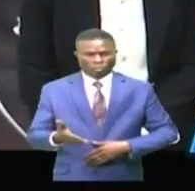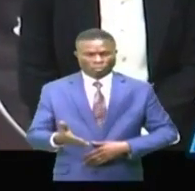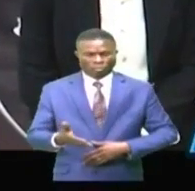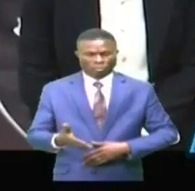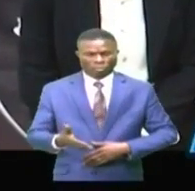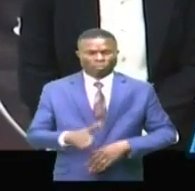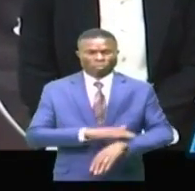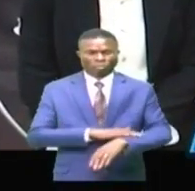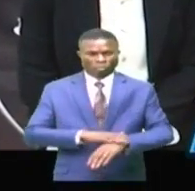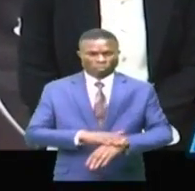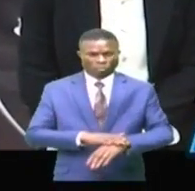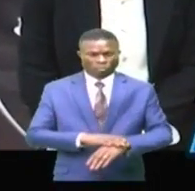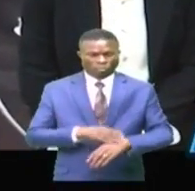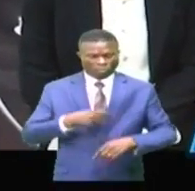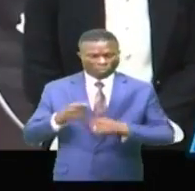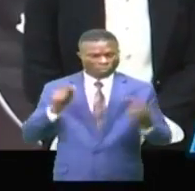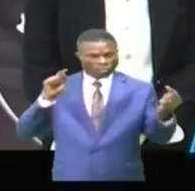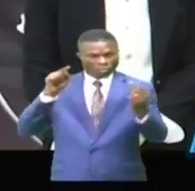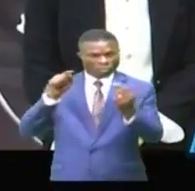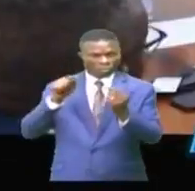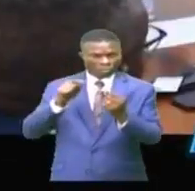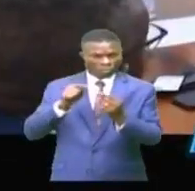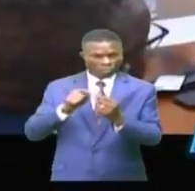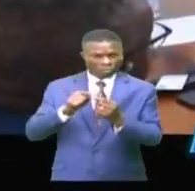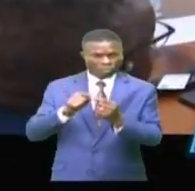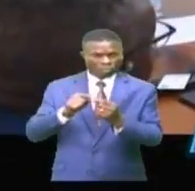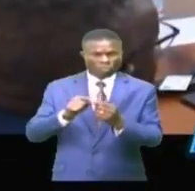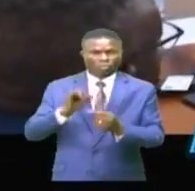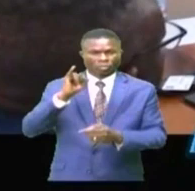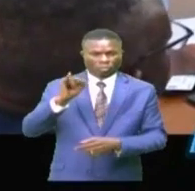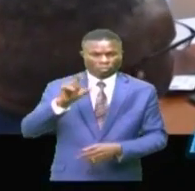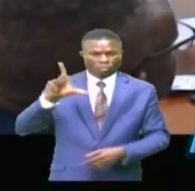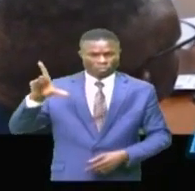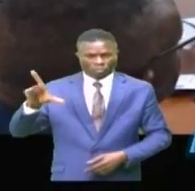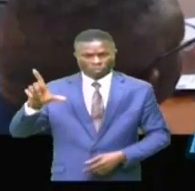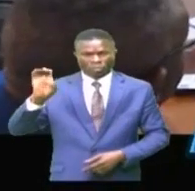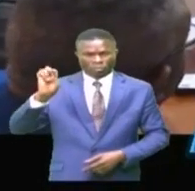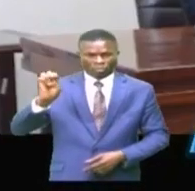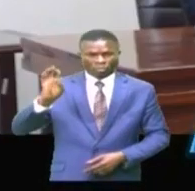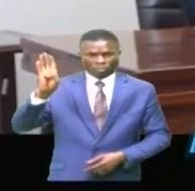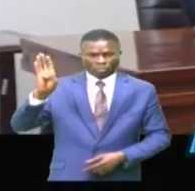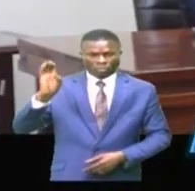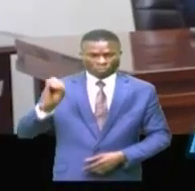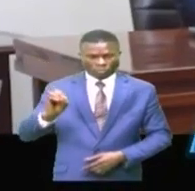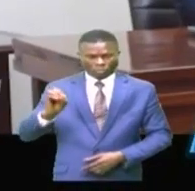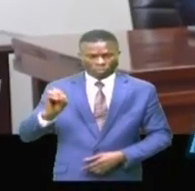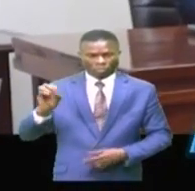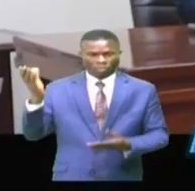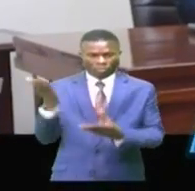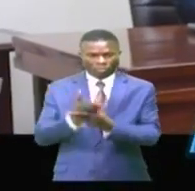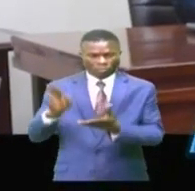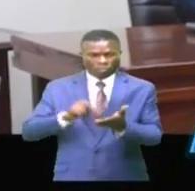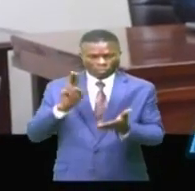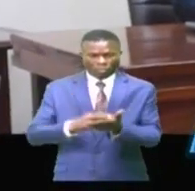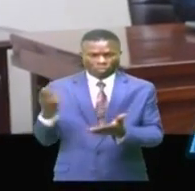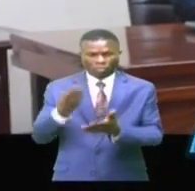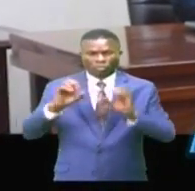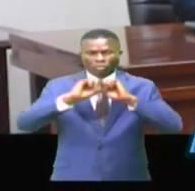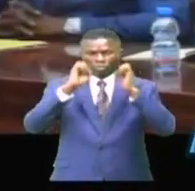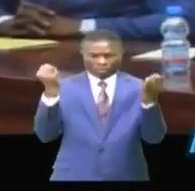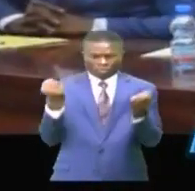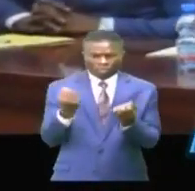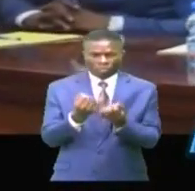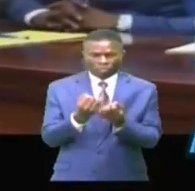pouvant aller de sa Tania à Iveco avec ses protocoles d'accord le 2 entreprises entend